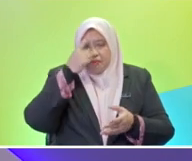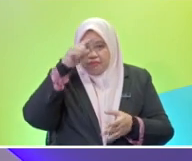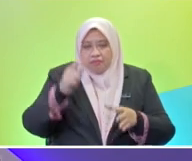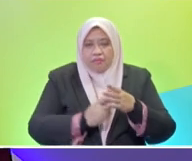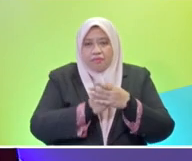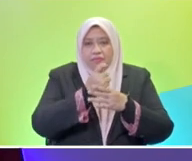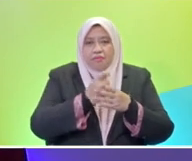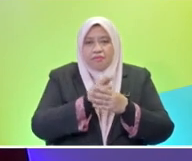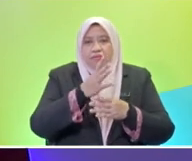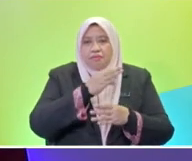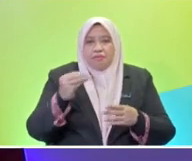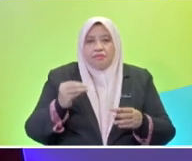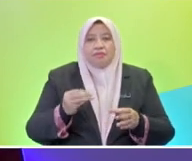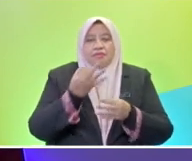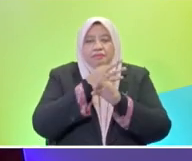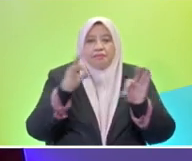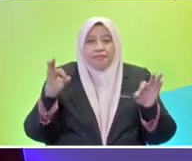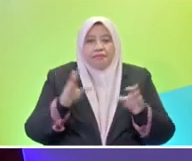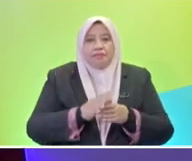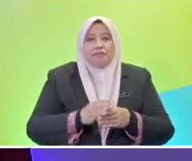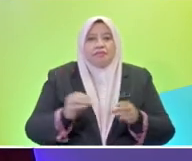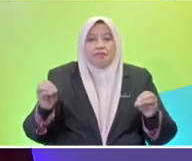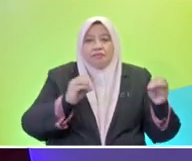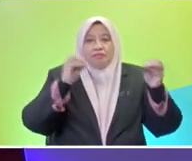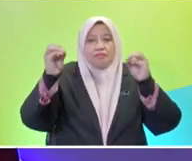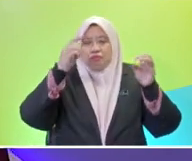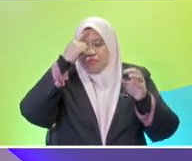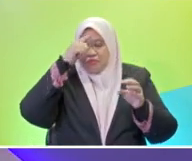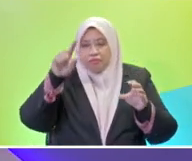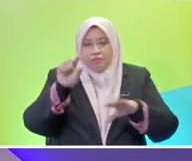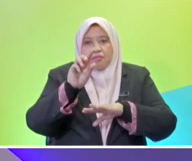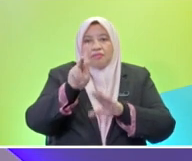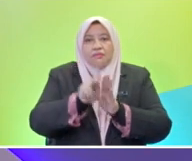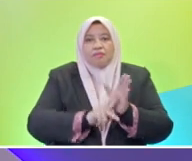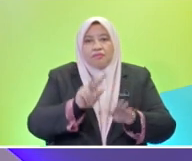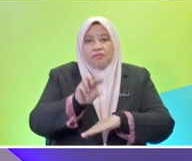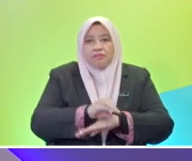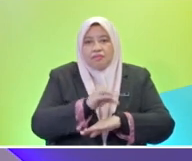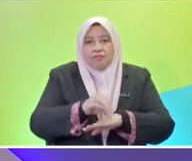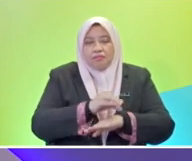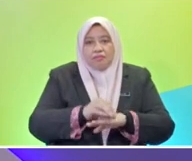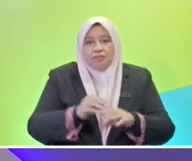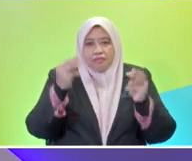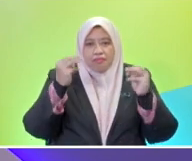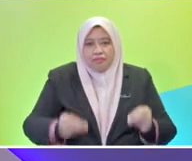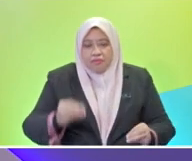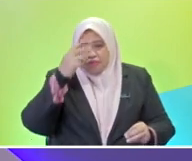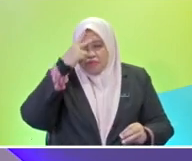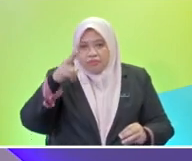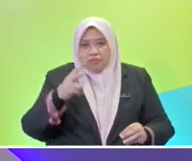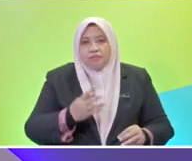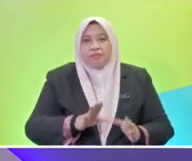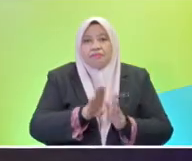membebaskan gas oksigen untuk digunakan oleh manusia untuk bernafas. Begitu